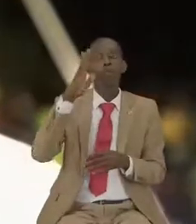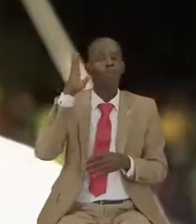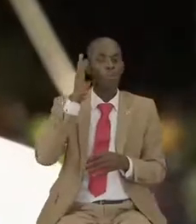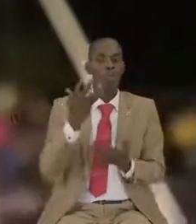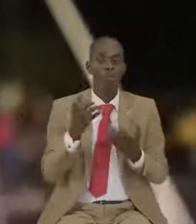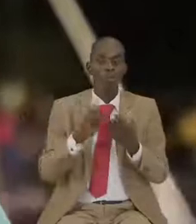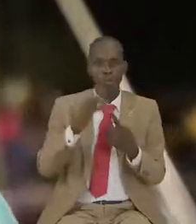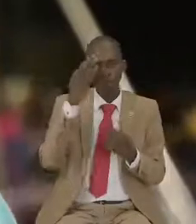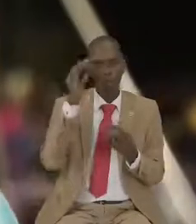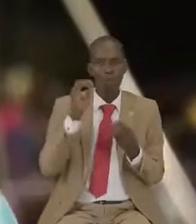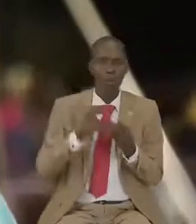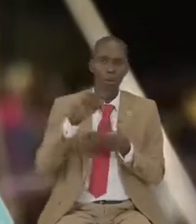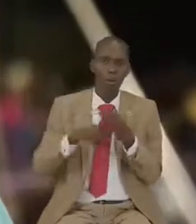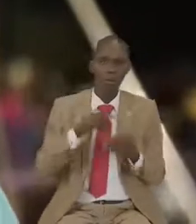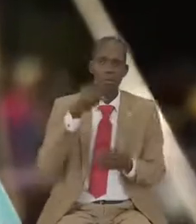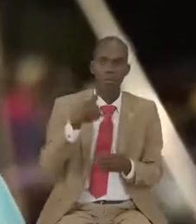Dites la vérité.